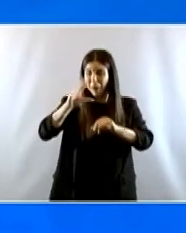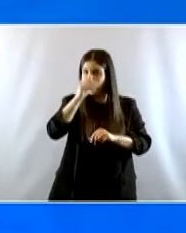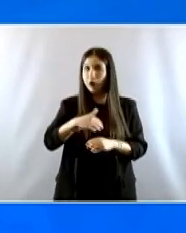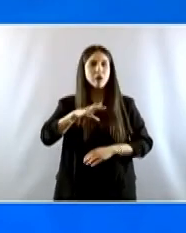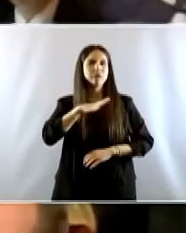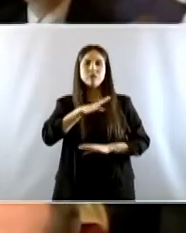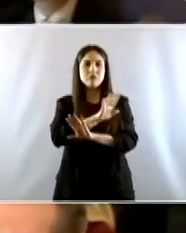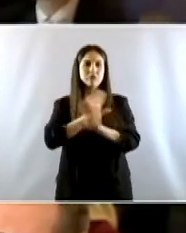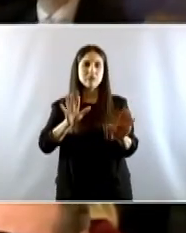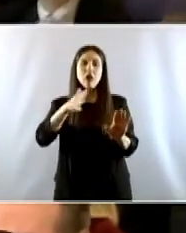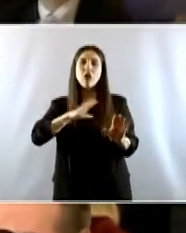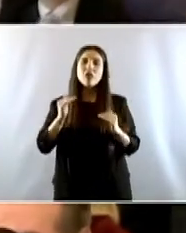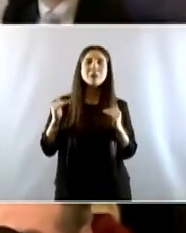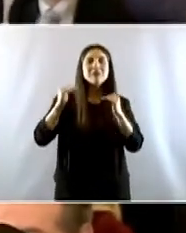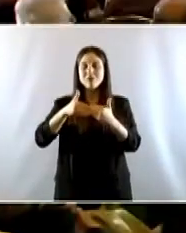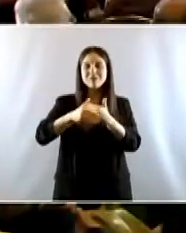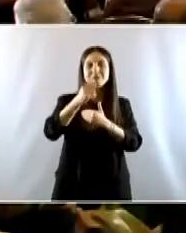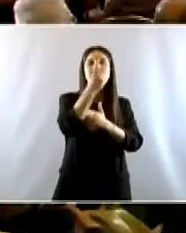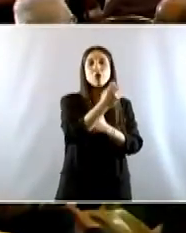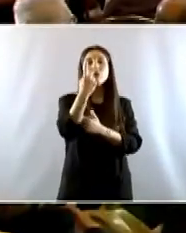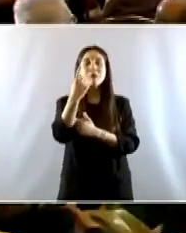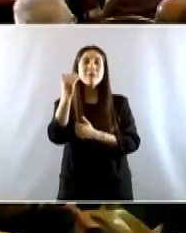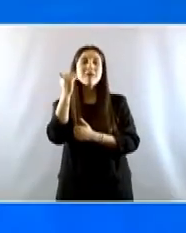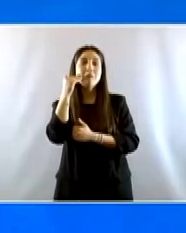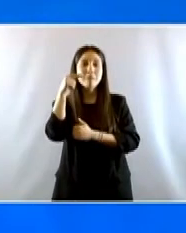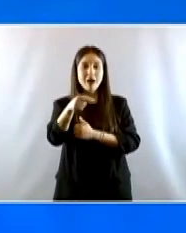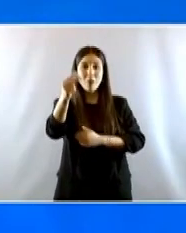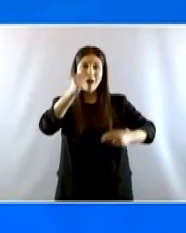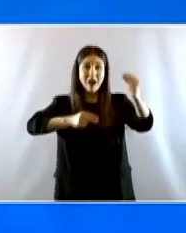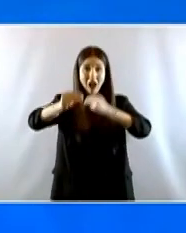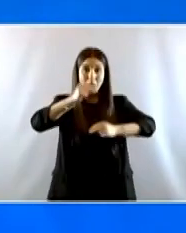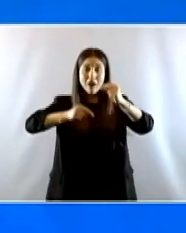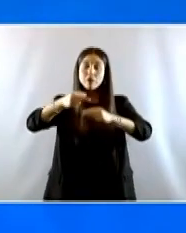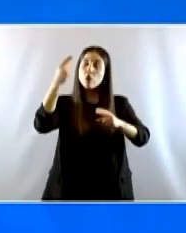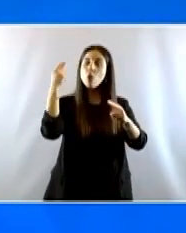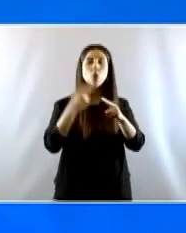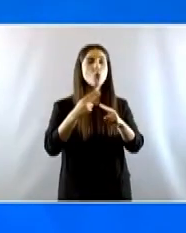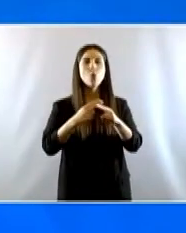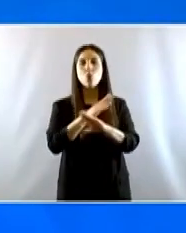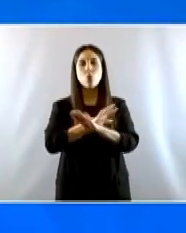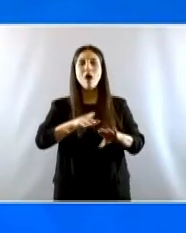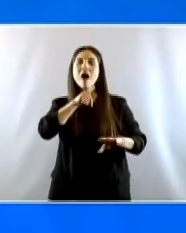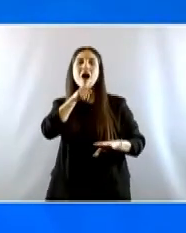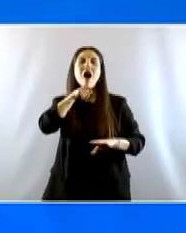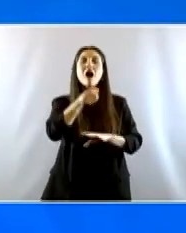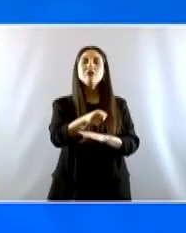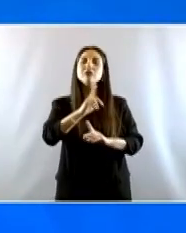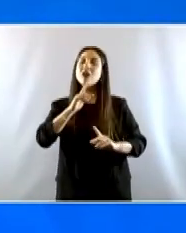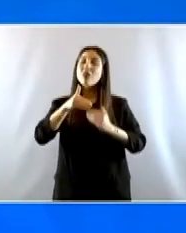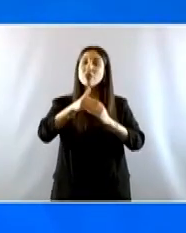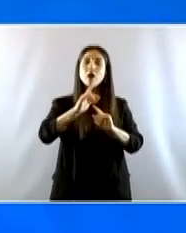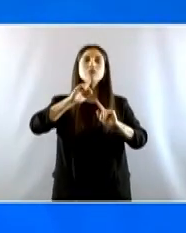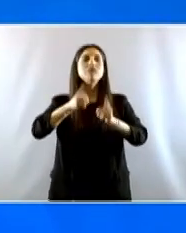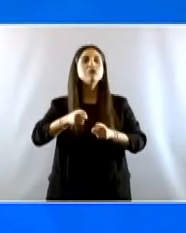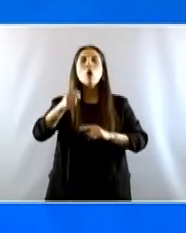στην προκοπή και αναφέρθηκε εκ νέου στον στόχο της αυτοδυναμίας. Τόνισε ότι η Νέα Δημοκρατία δεν επιθυμεί τη σύγκρουση, αλλά τη σύγκριση,